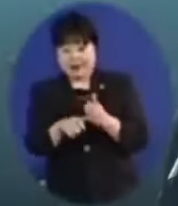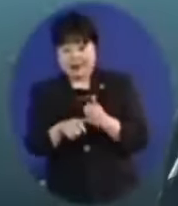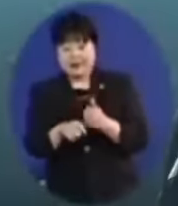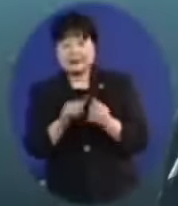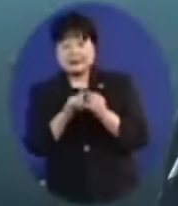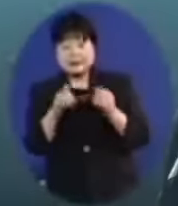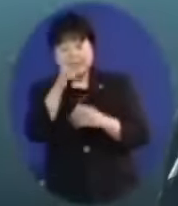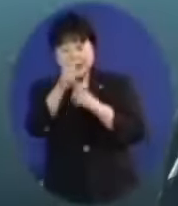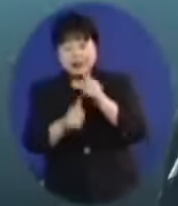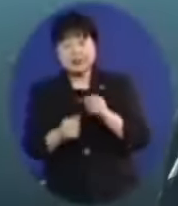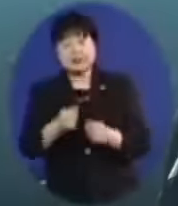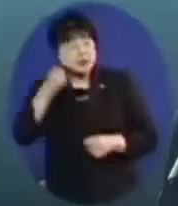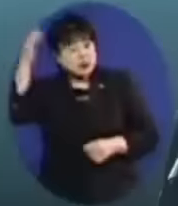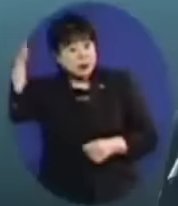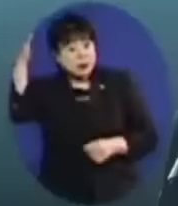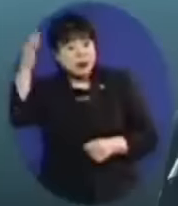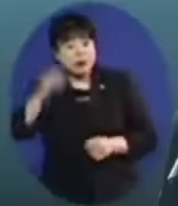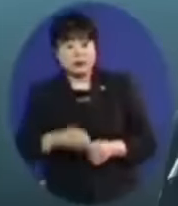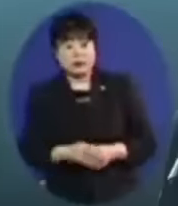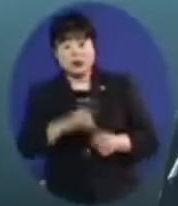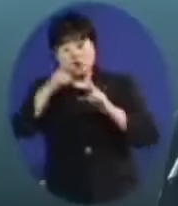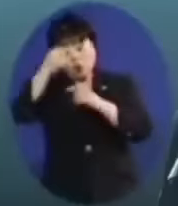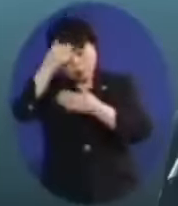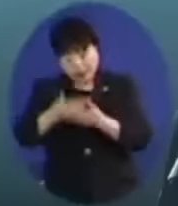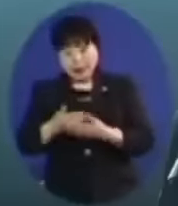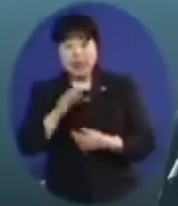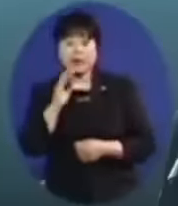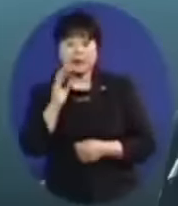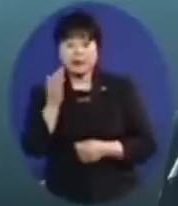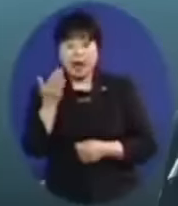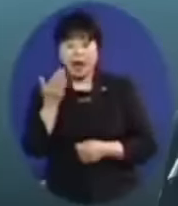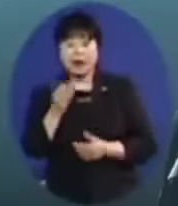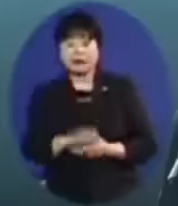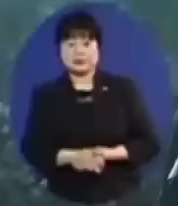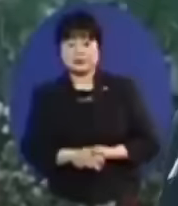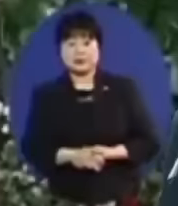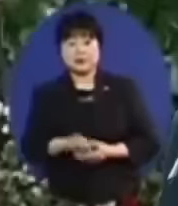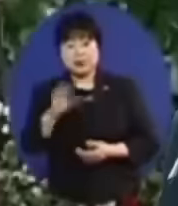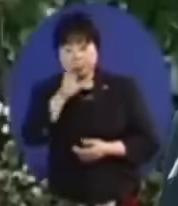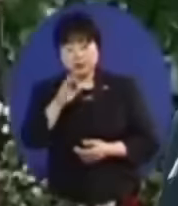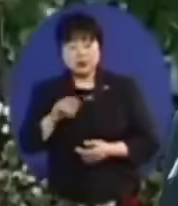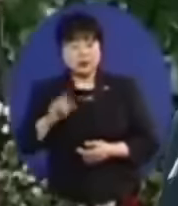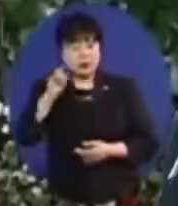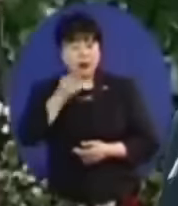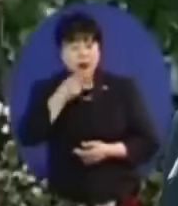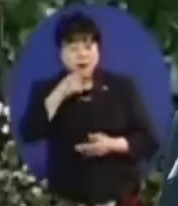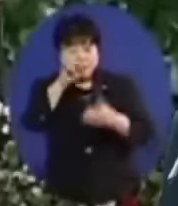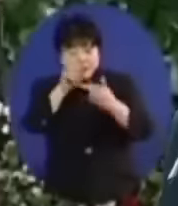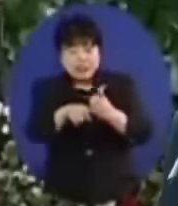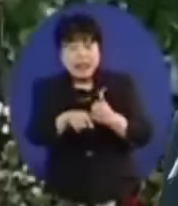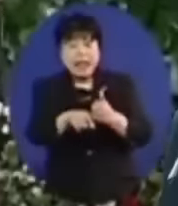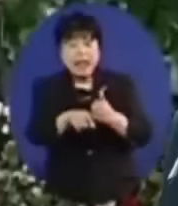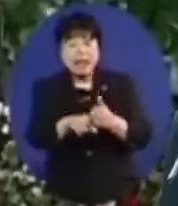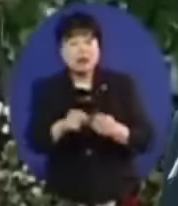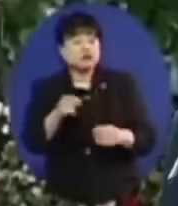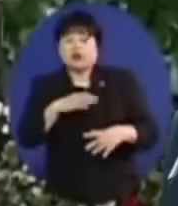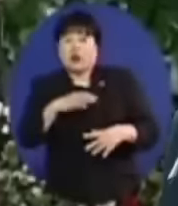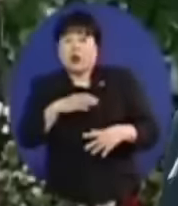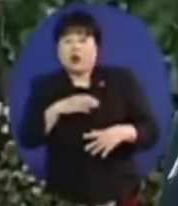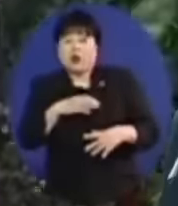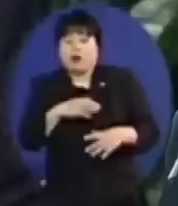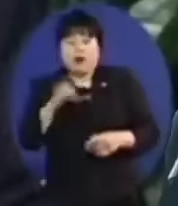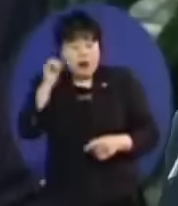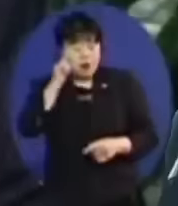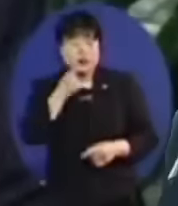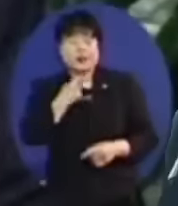인간은 하나님을 망각하고자 하는 유혹을 받게 되기 때문이라고 말하는 것입니다. 시련 없을 때가 가장 무서운 시련이에요. 시련이 있을